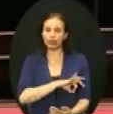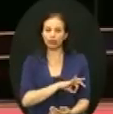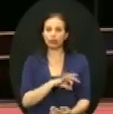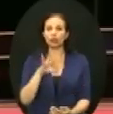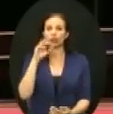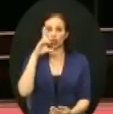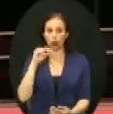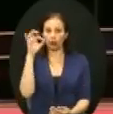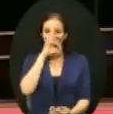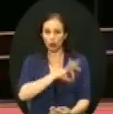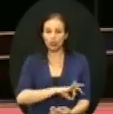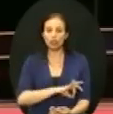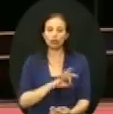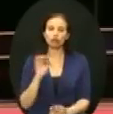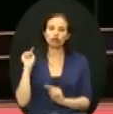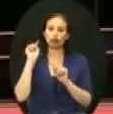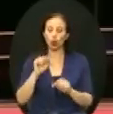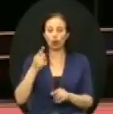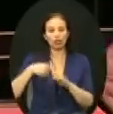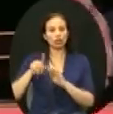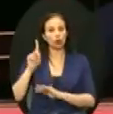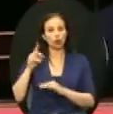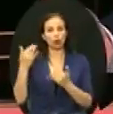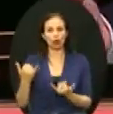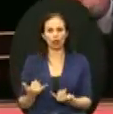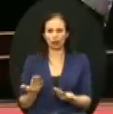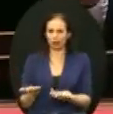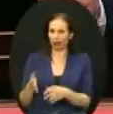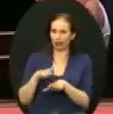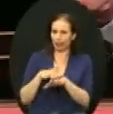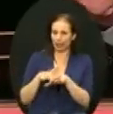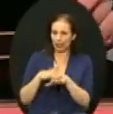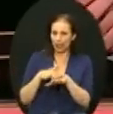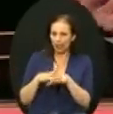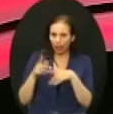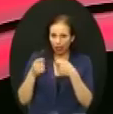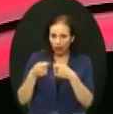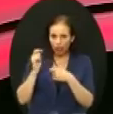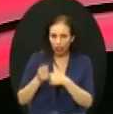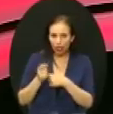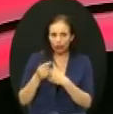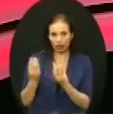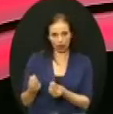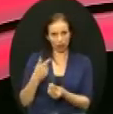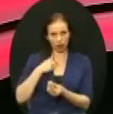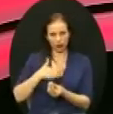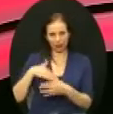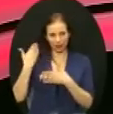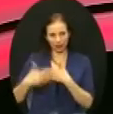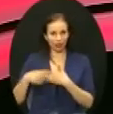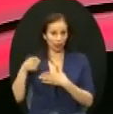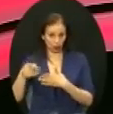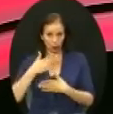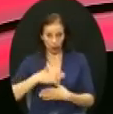דוברי רוסית הגיע והצביע, היום את רואה ומסתכלת, סליחה. חבר כנסת אילטוב, אז תני לי לסיים. את רוצה